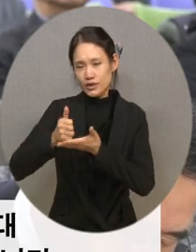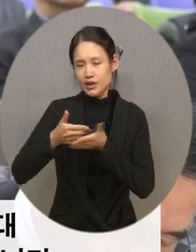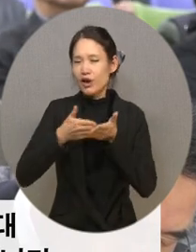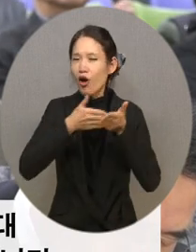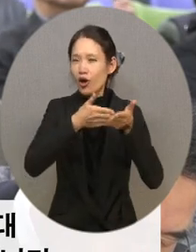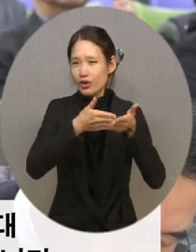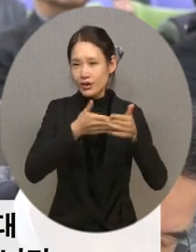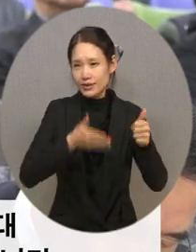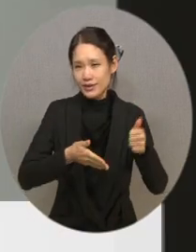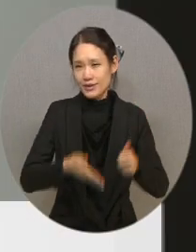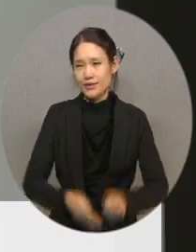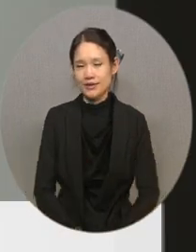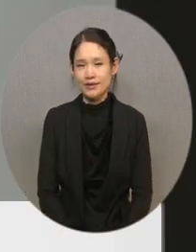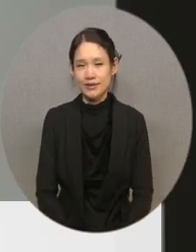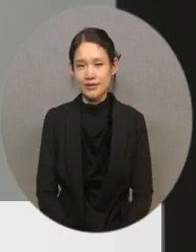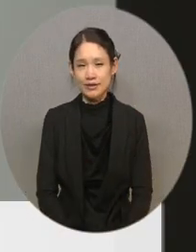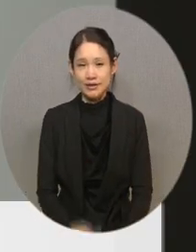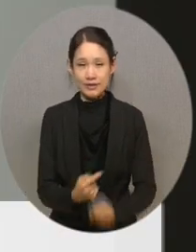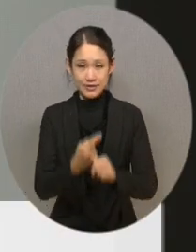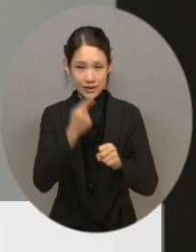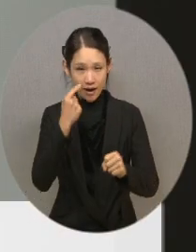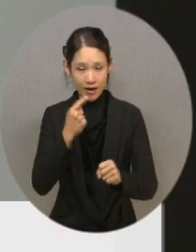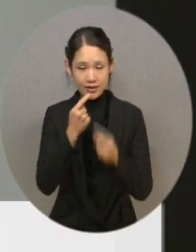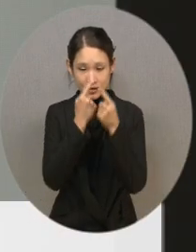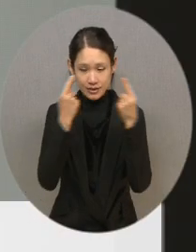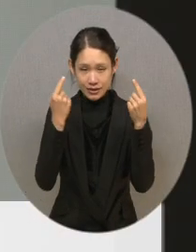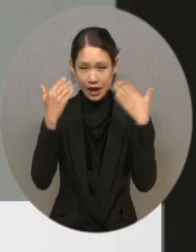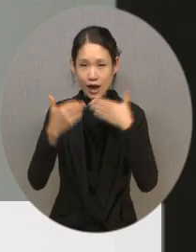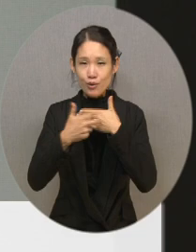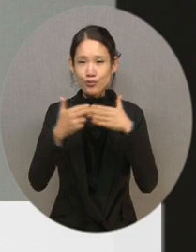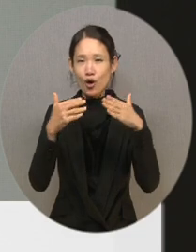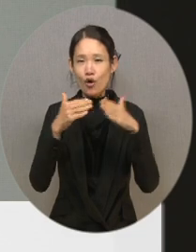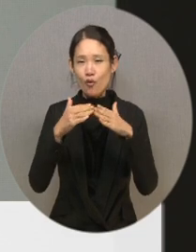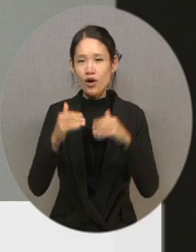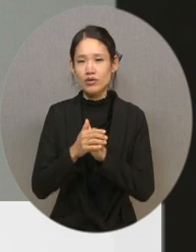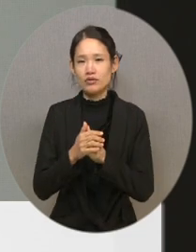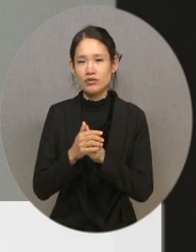거리 드립니다. 지난해에는